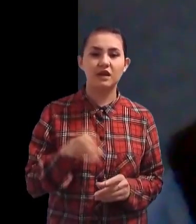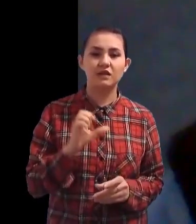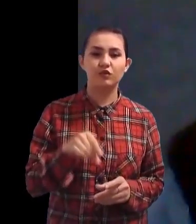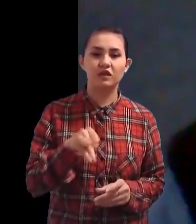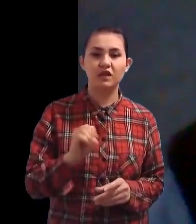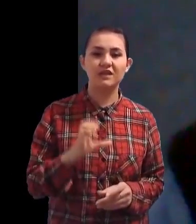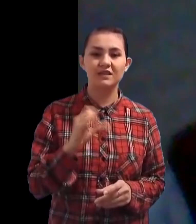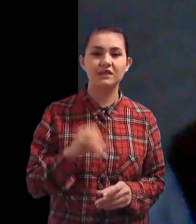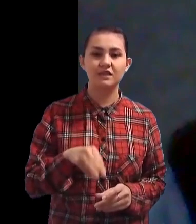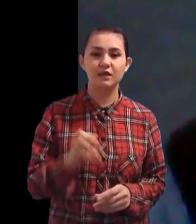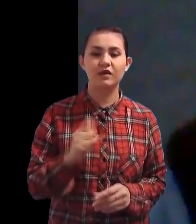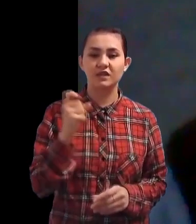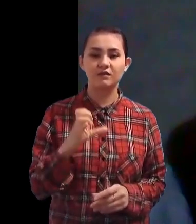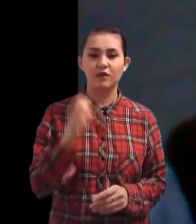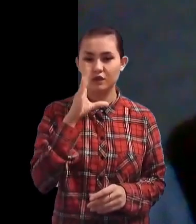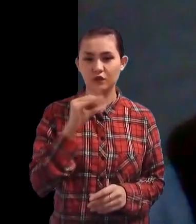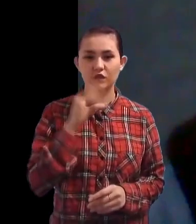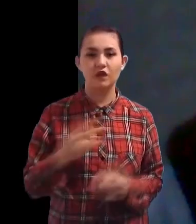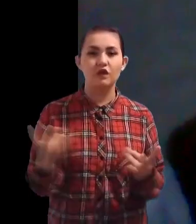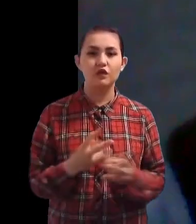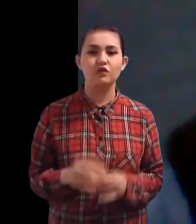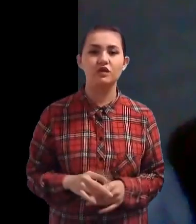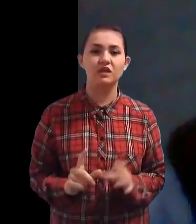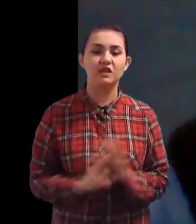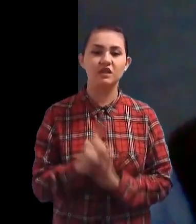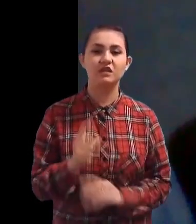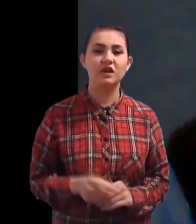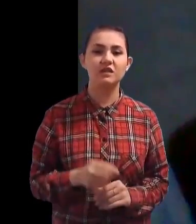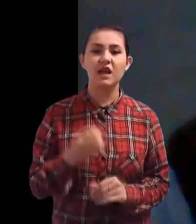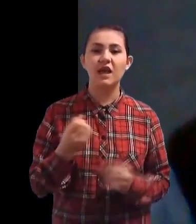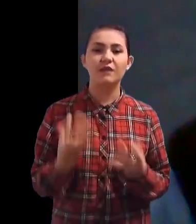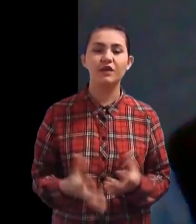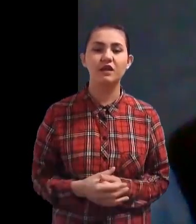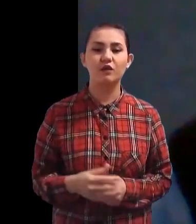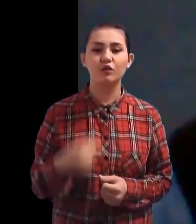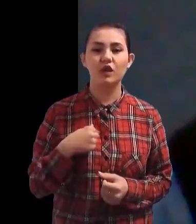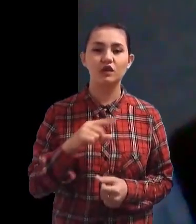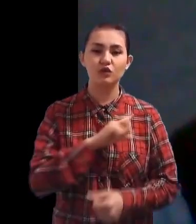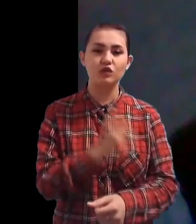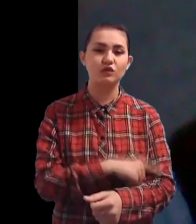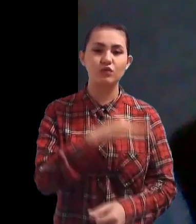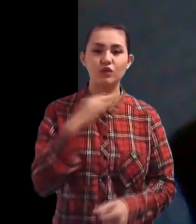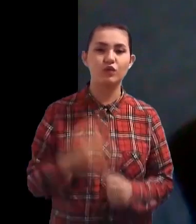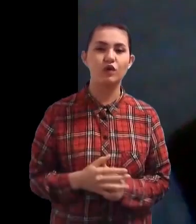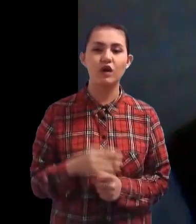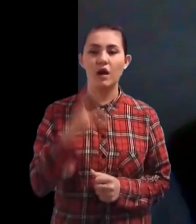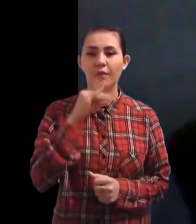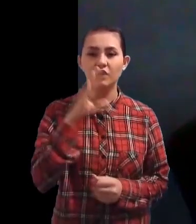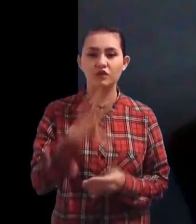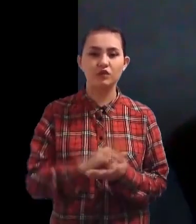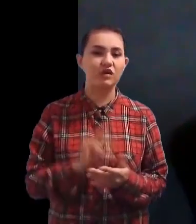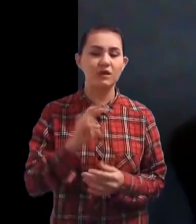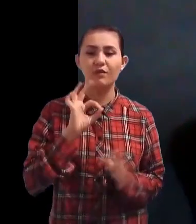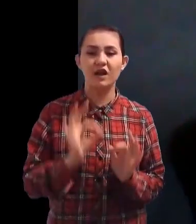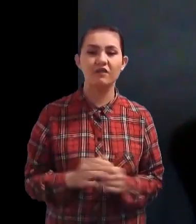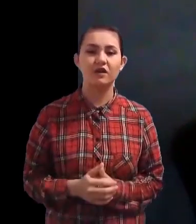я имею в виду с маршрутами. Нужно начинать с элементарного. У нас очень много дублирующихся маршрутов. Это неправильно.